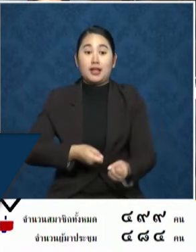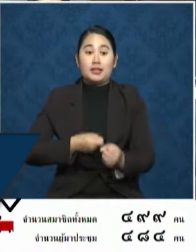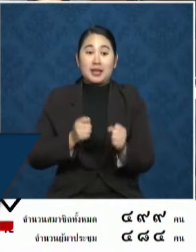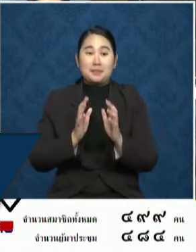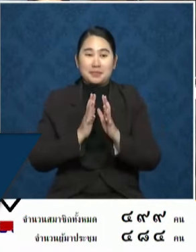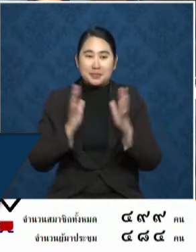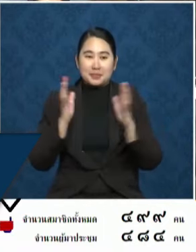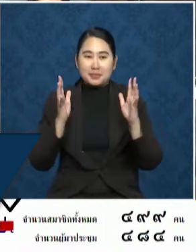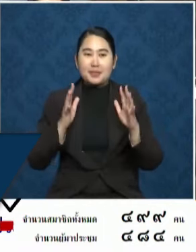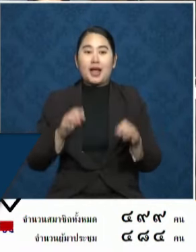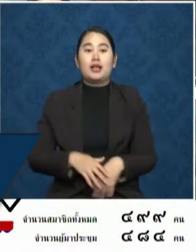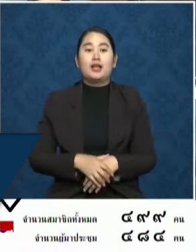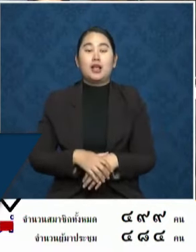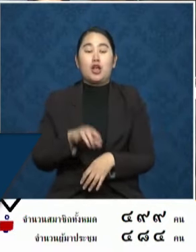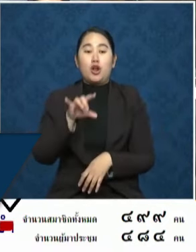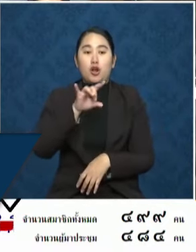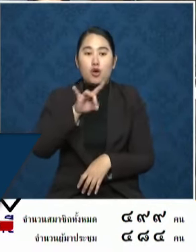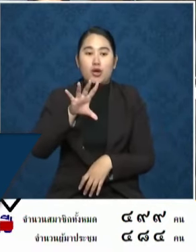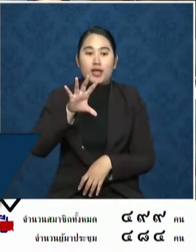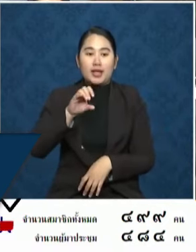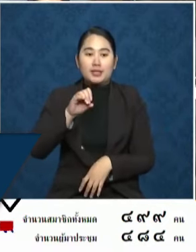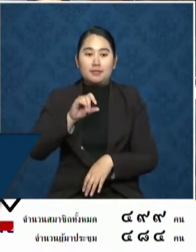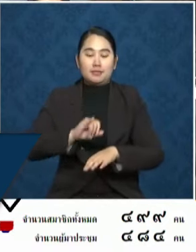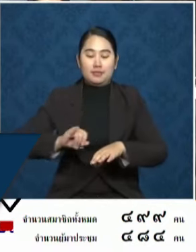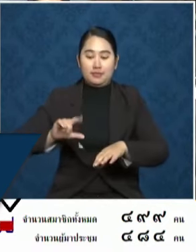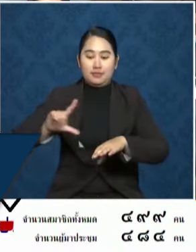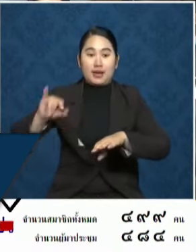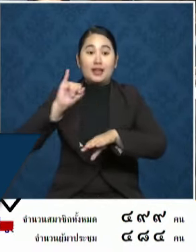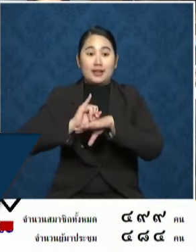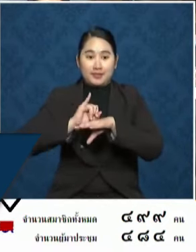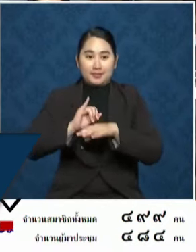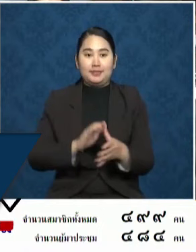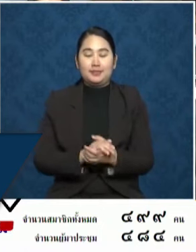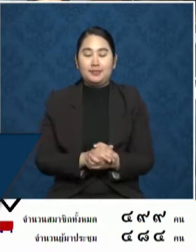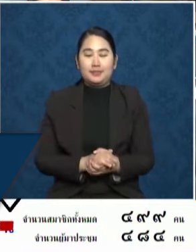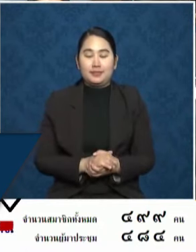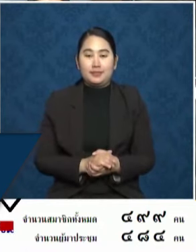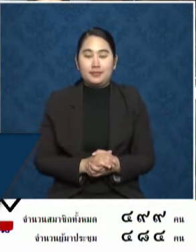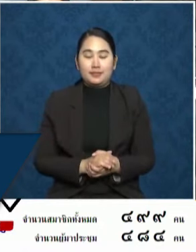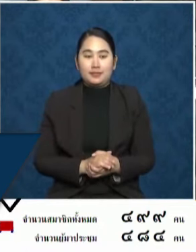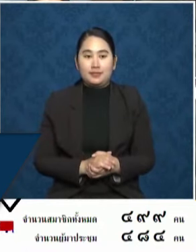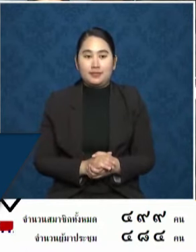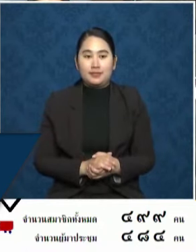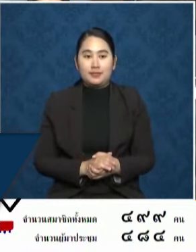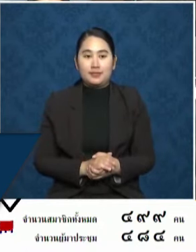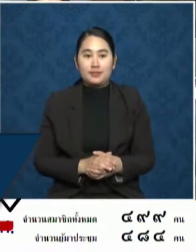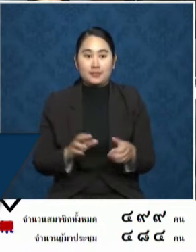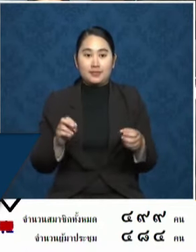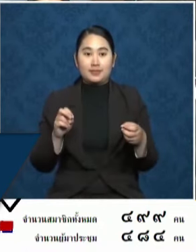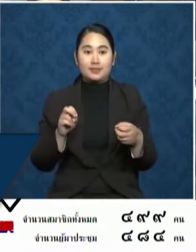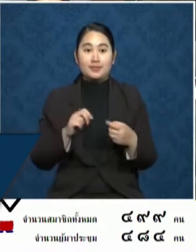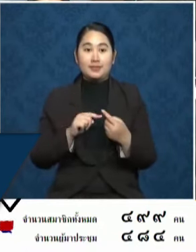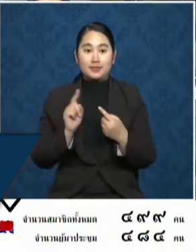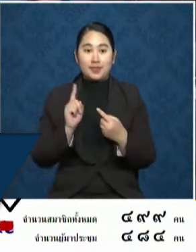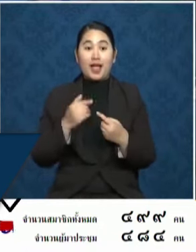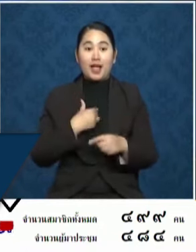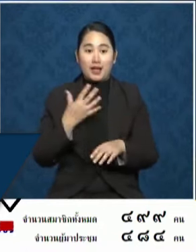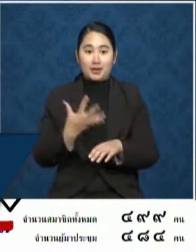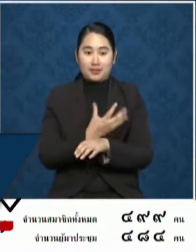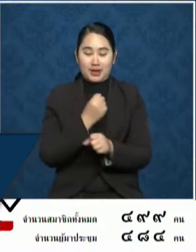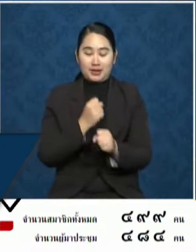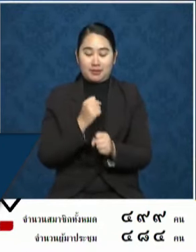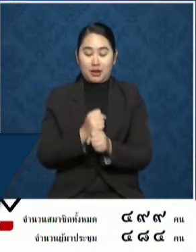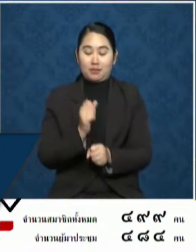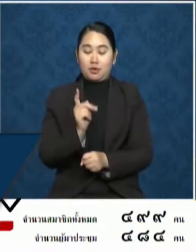กว่า150ล้านไร่สำหรับพื้นที่ในเขตชทานแน่นอนครับเราอยู่ในหน้าที่อำนาจของกรม